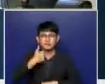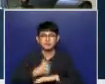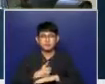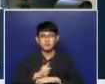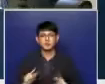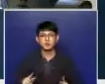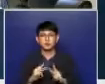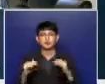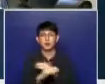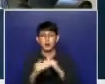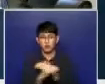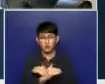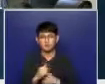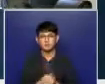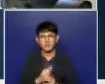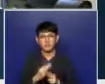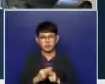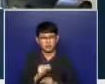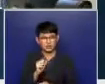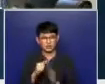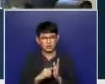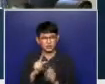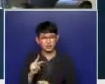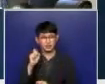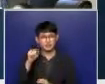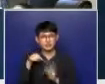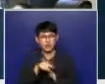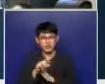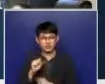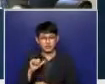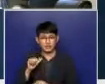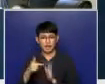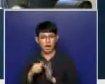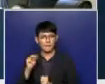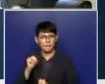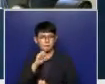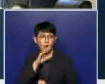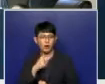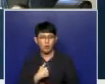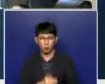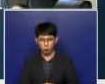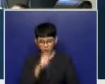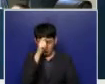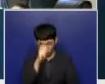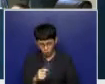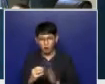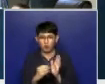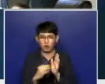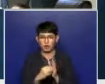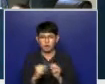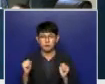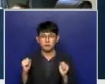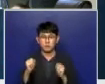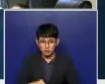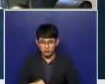ผานสาวรีชัยสมรภูมิไปราชเทวีแล้วไปที่สยามสแควร์ตรง